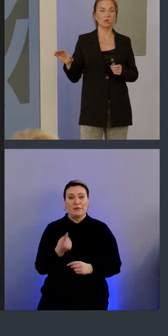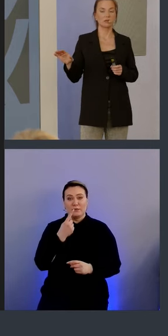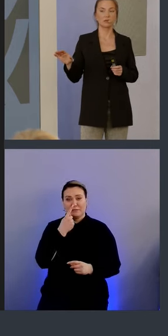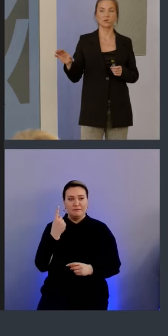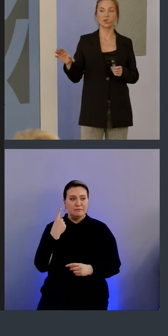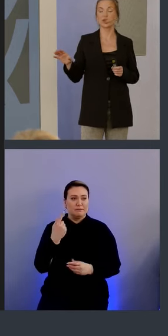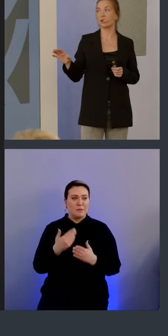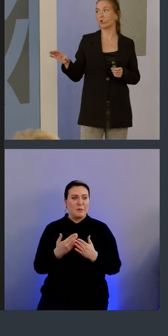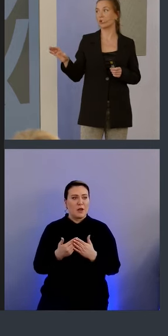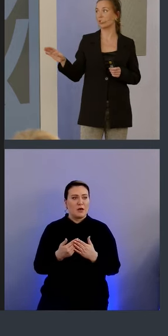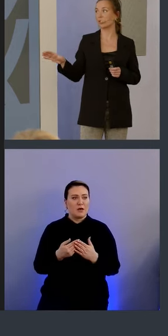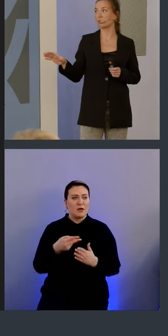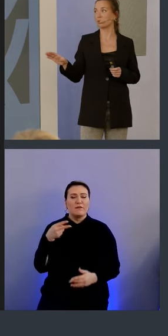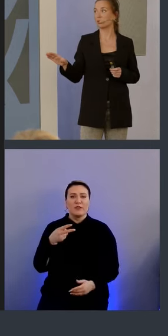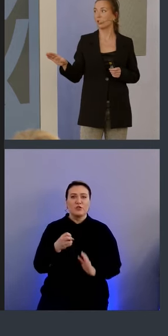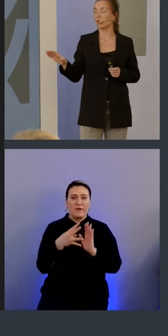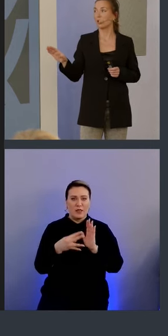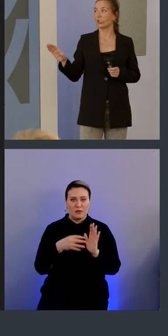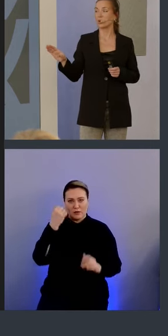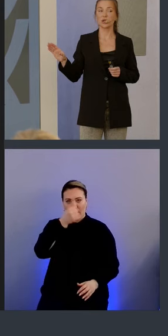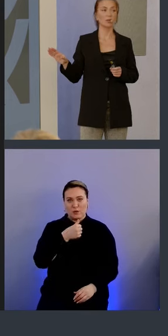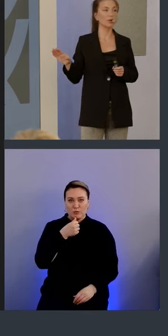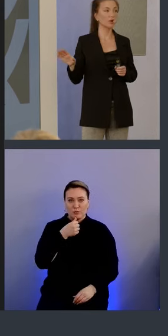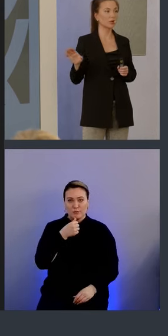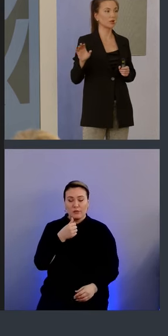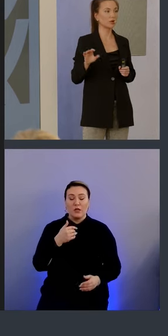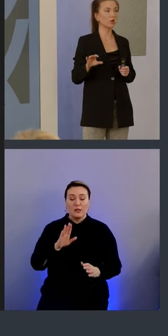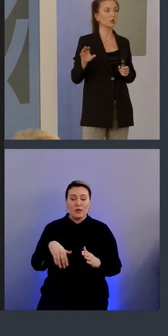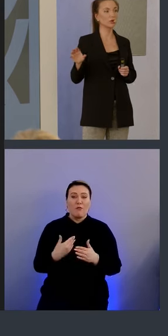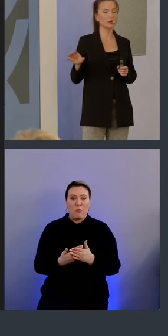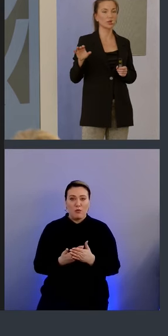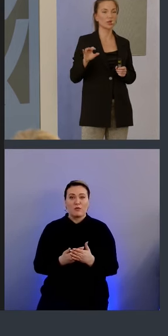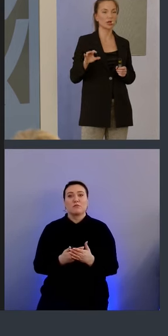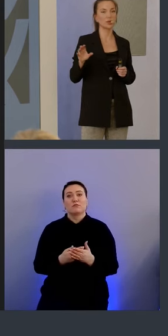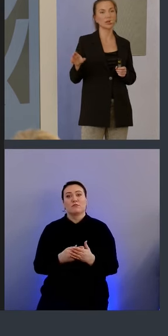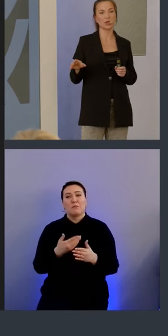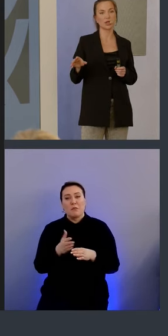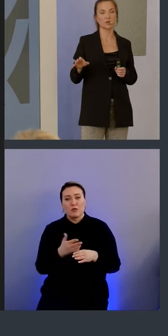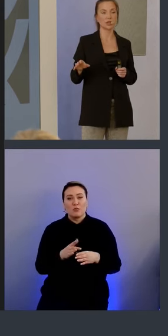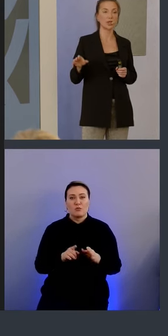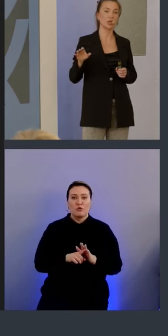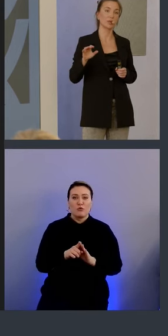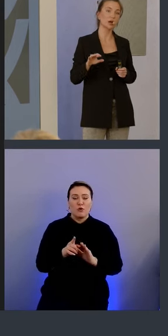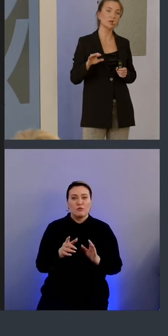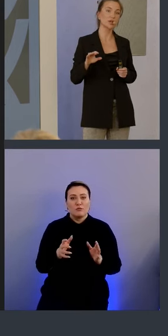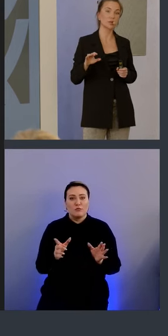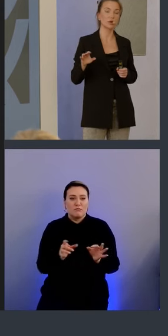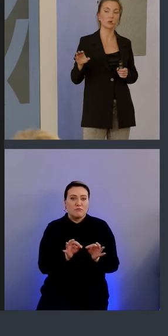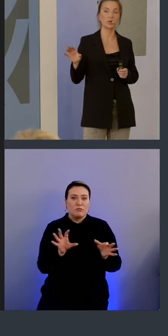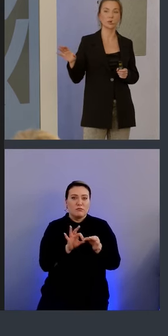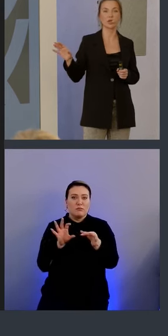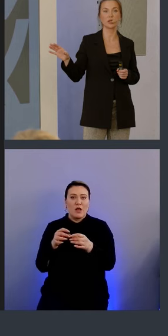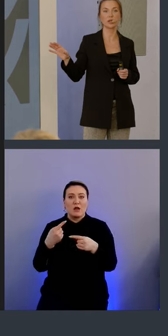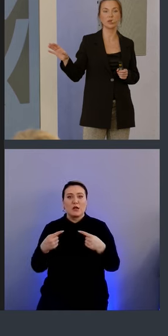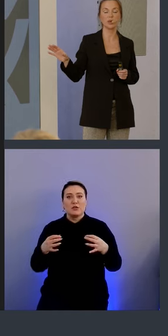примерно в 2019 году. Вот, и с тех пор потихоньку его начинают поддерживать различные браузеры,